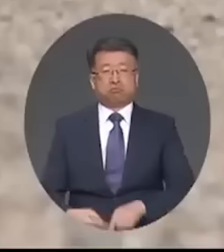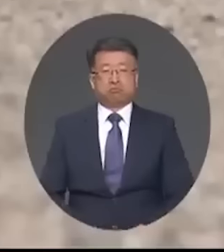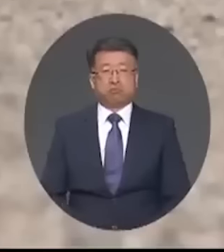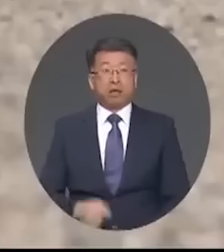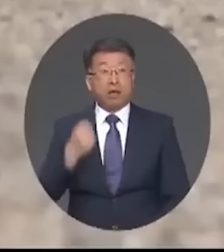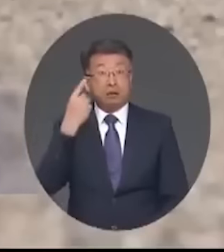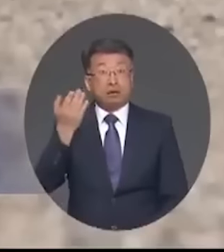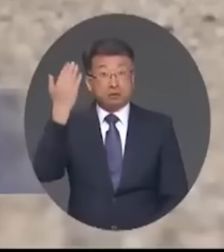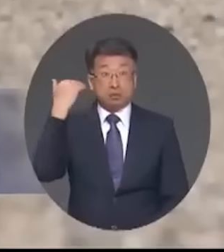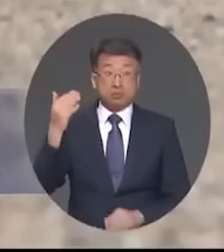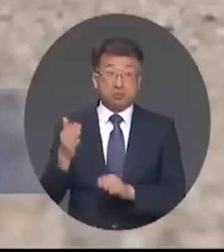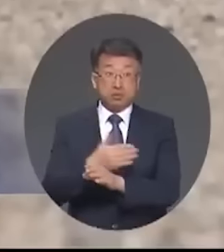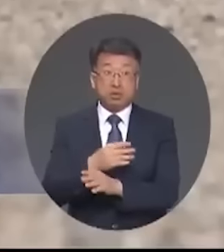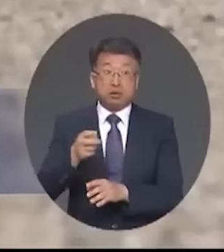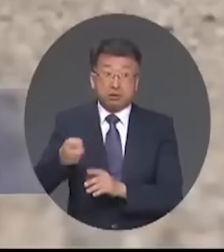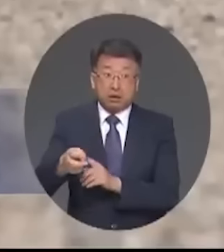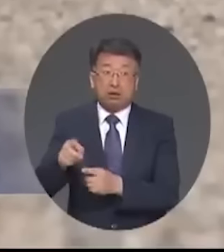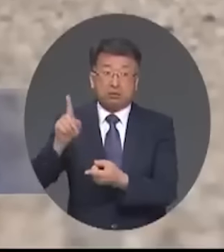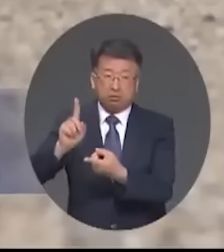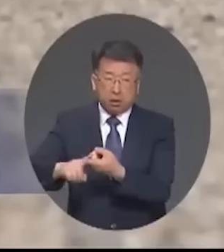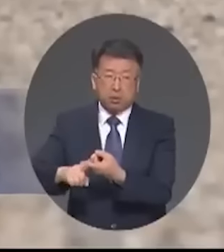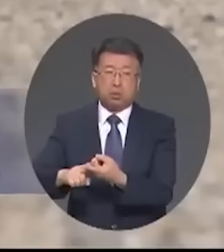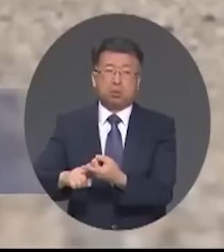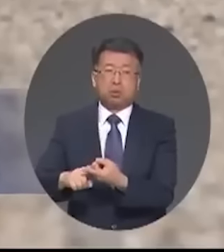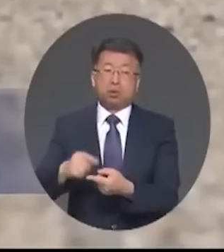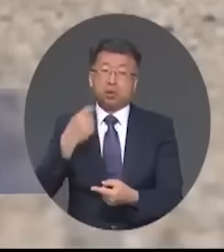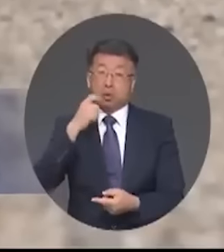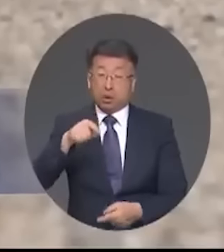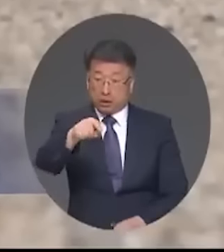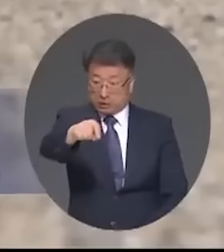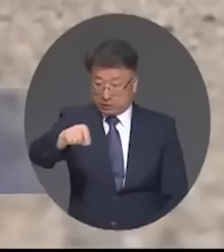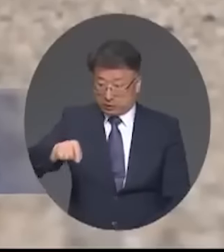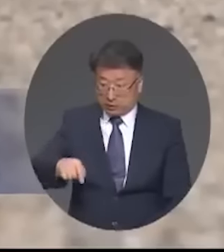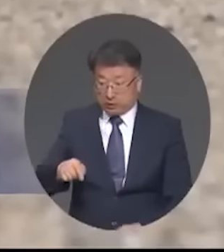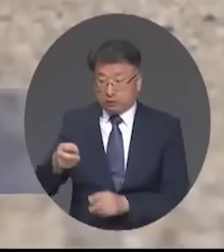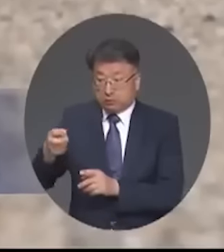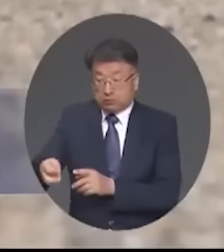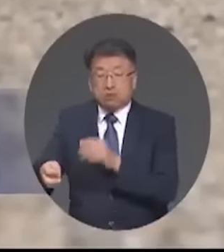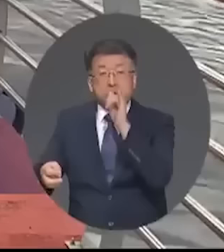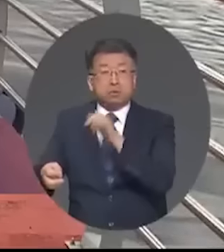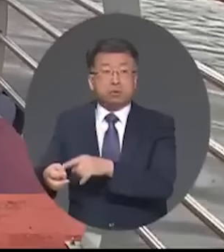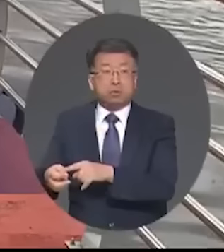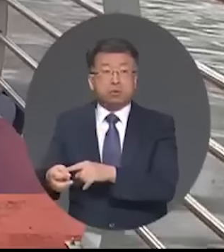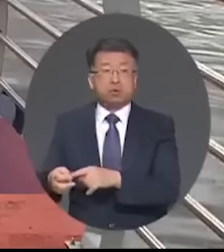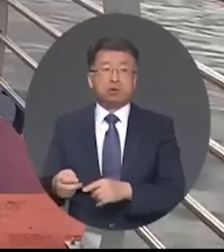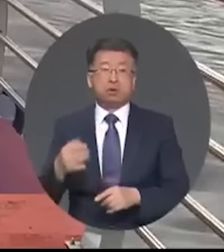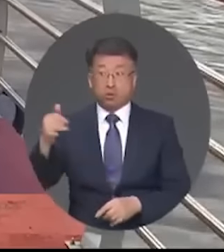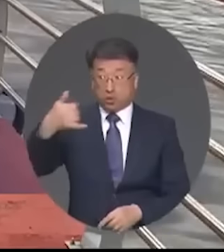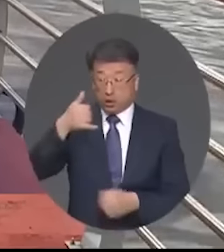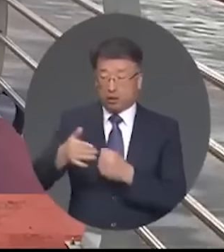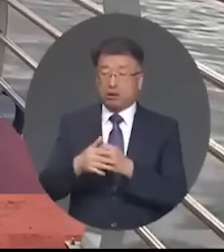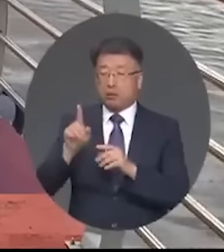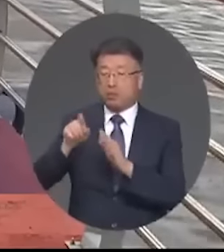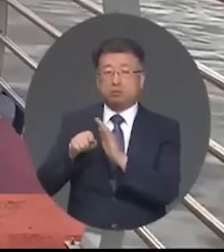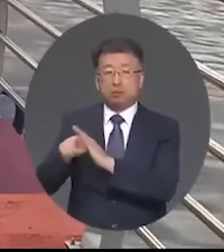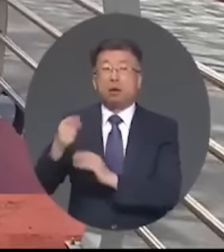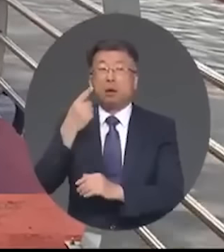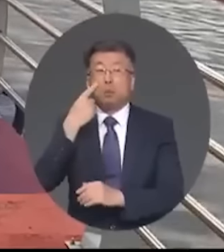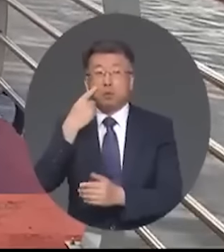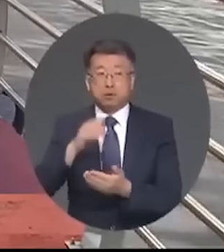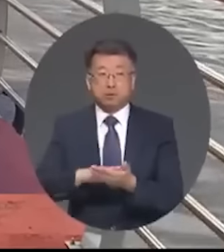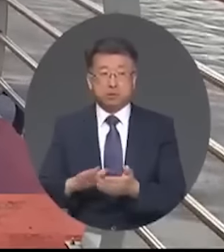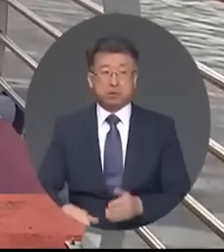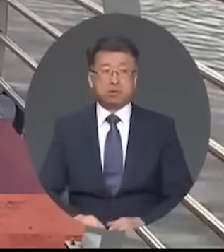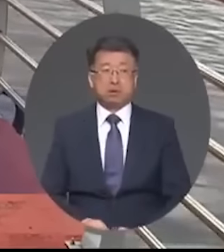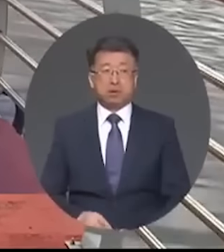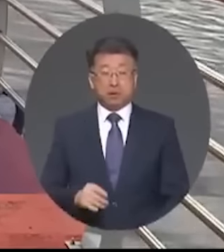한 달 전부터 있었던 캠핑카도 그대로 저 황색 실선 안에 있더라고요. 전화 주셨으니까 한번 나가는 보겠습니다. 아,